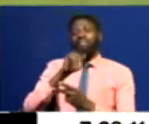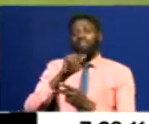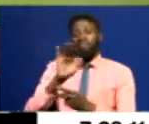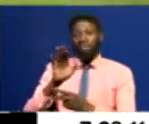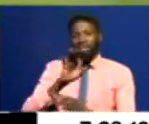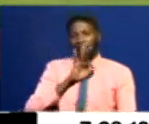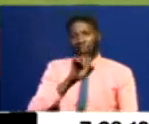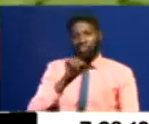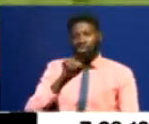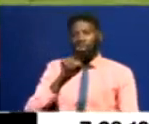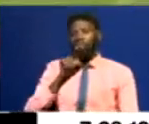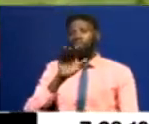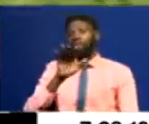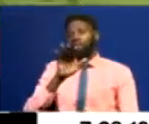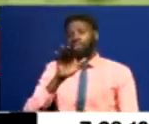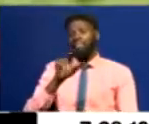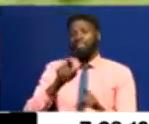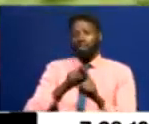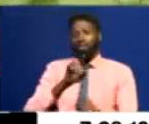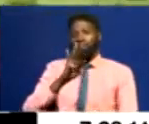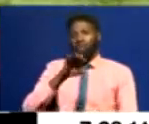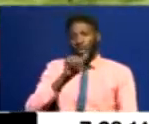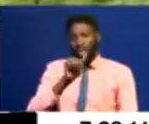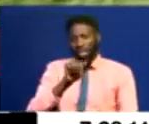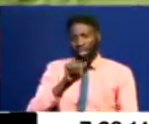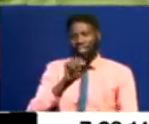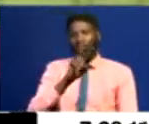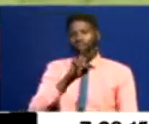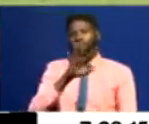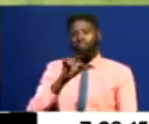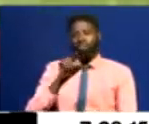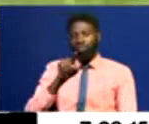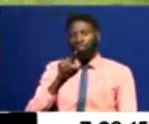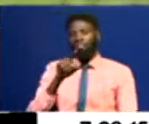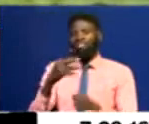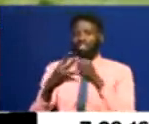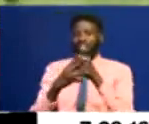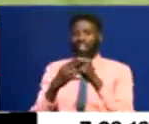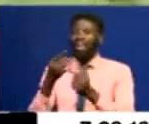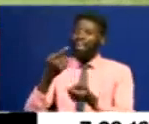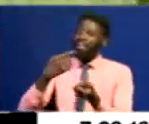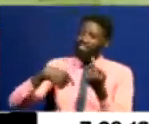25.92 na Boya kilomita 25.92